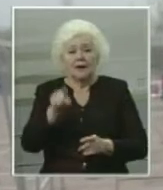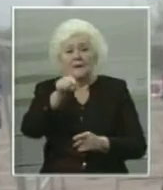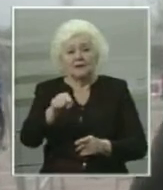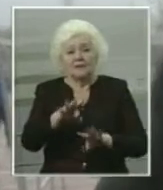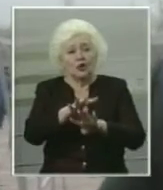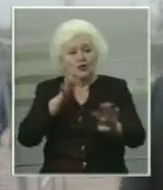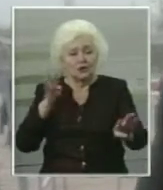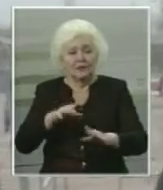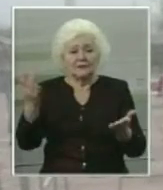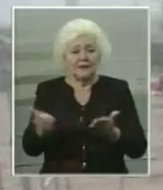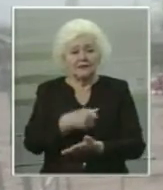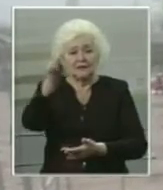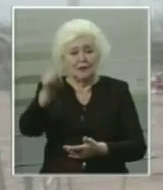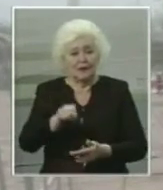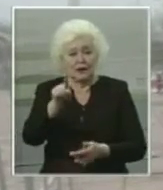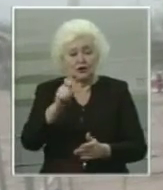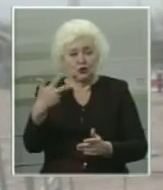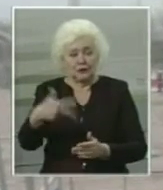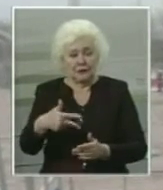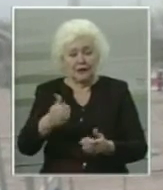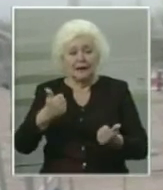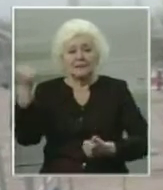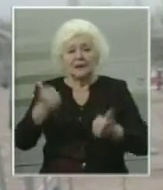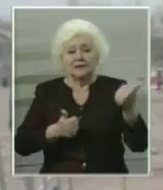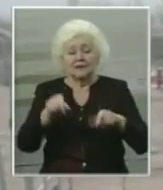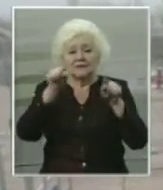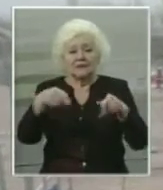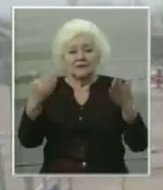шокування встигли приїхати 130. Спартакіада – це вже